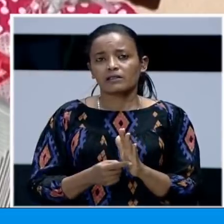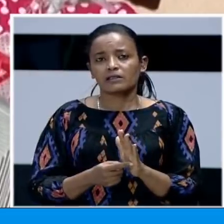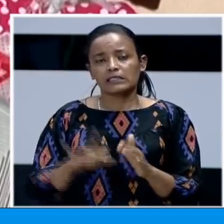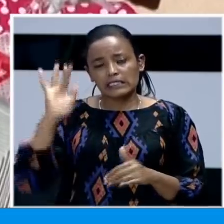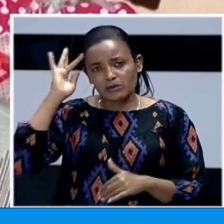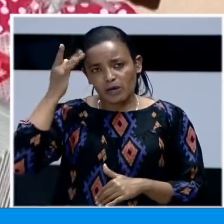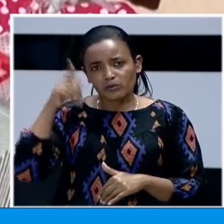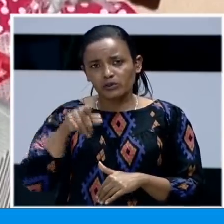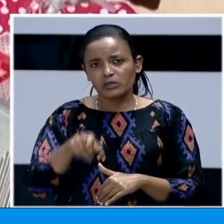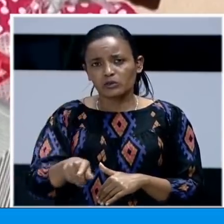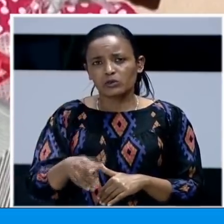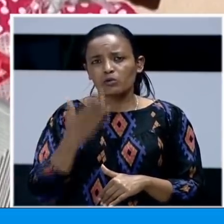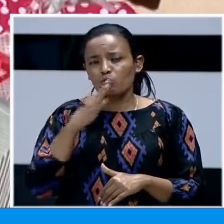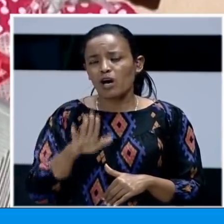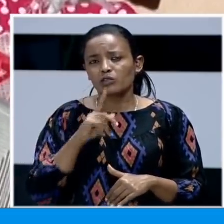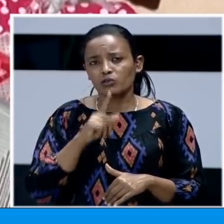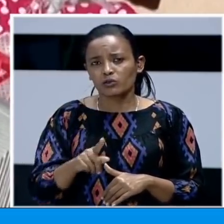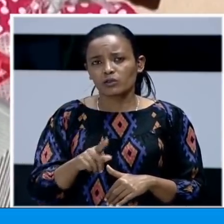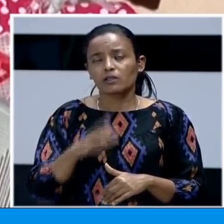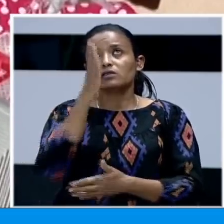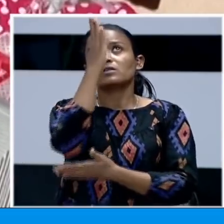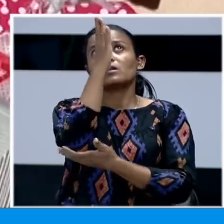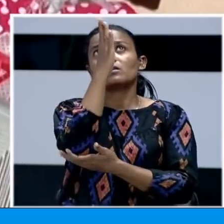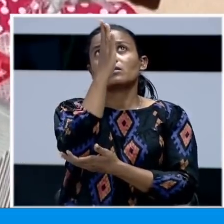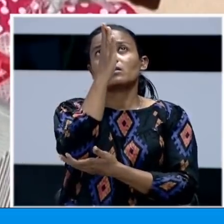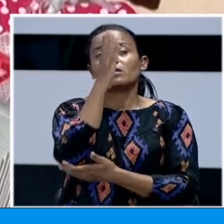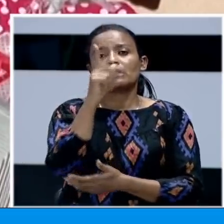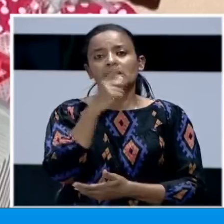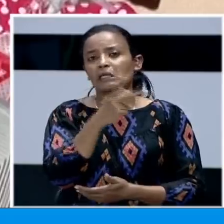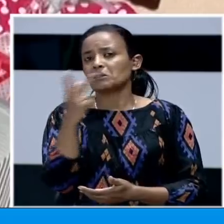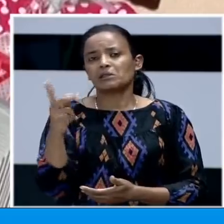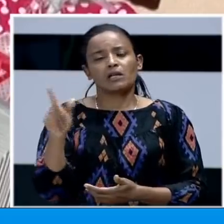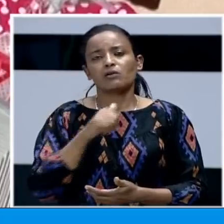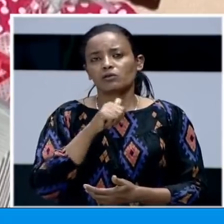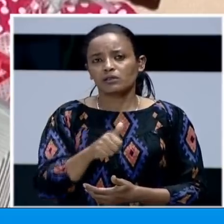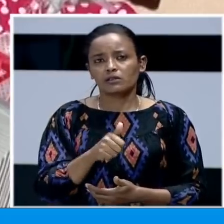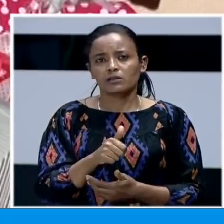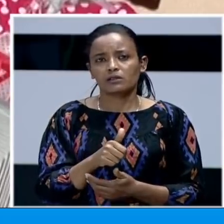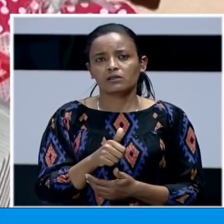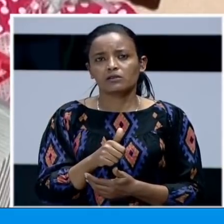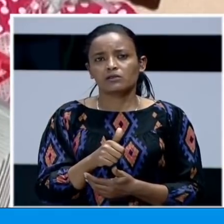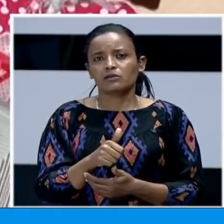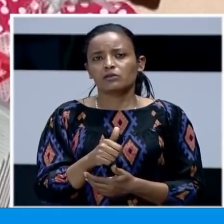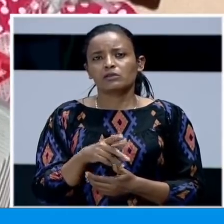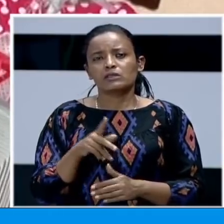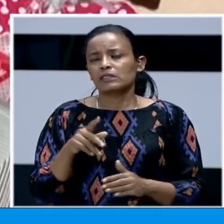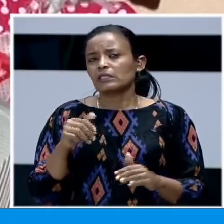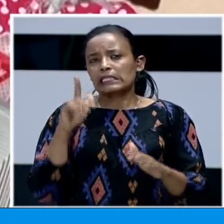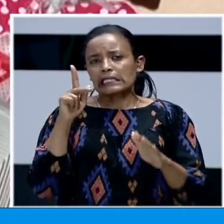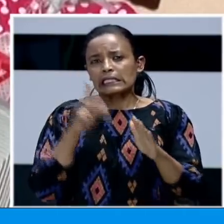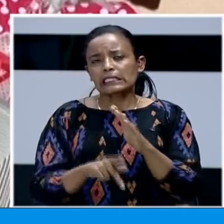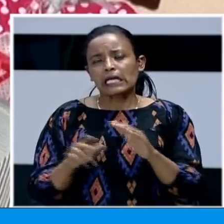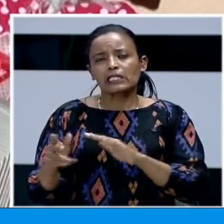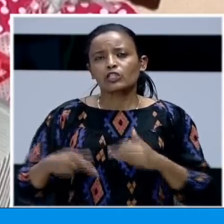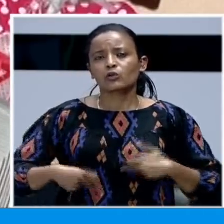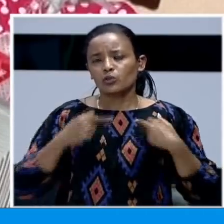زي تنكيو دیتا نه حد خلته ای بلن بز آلمانی تیم از ایزالو گدیتا